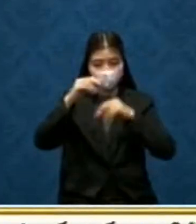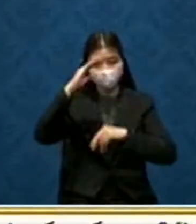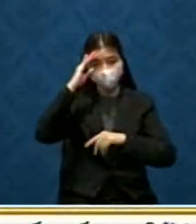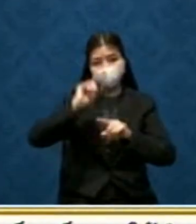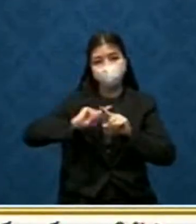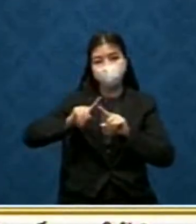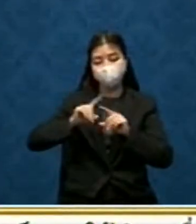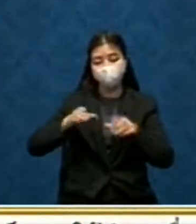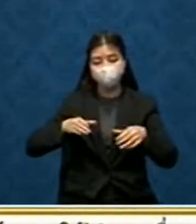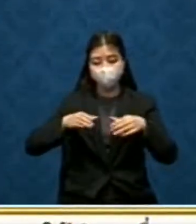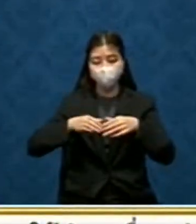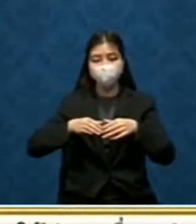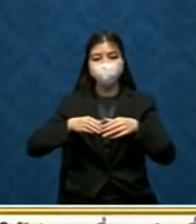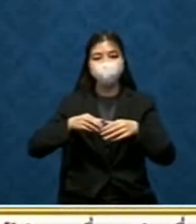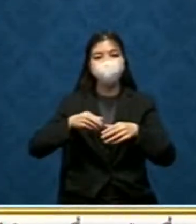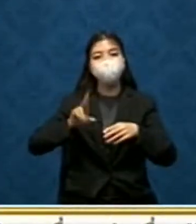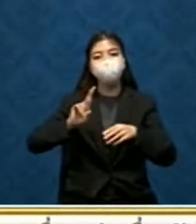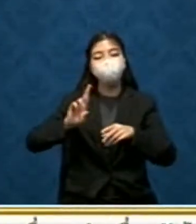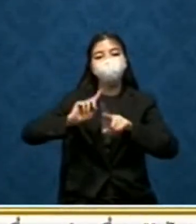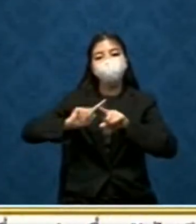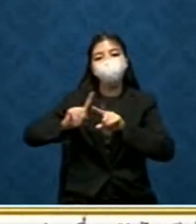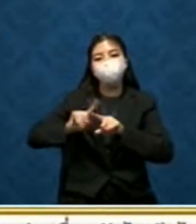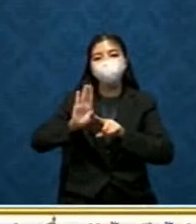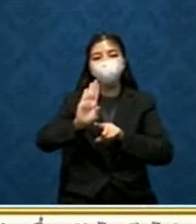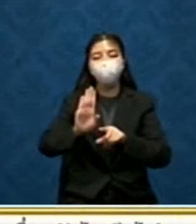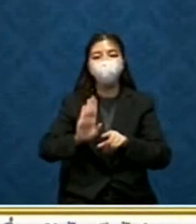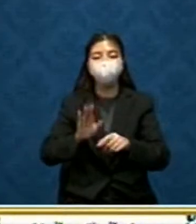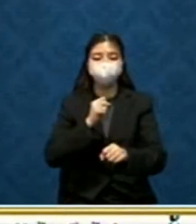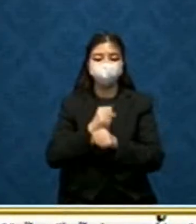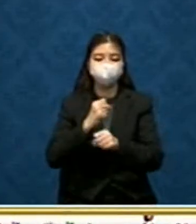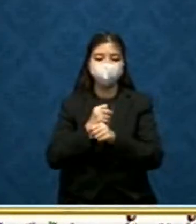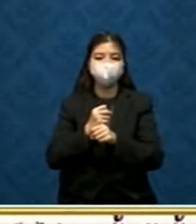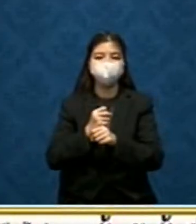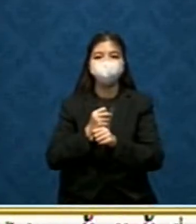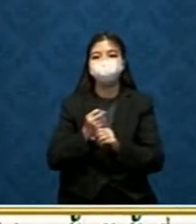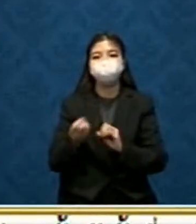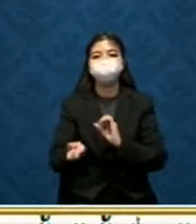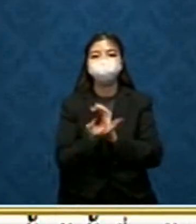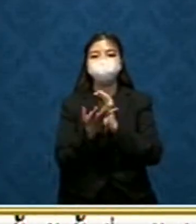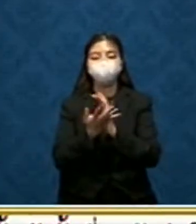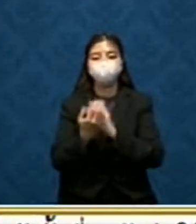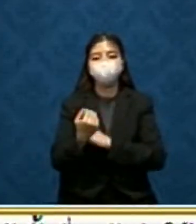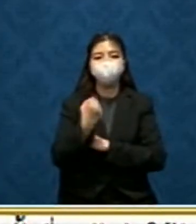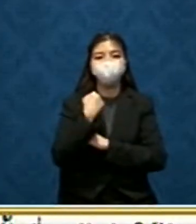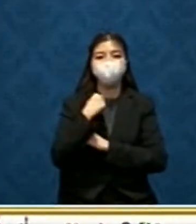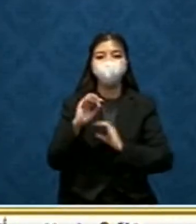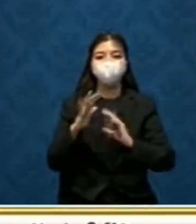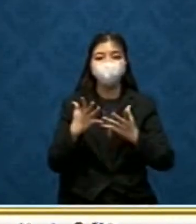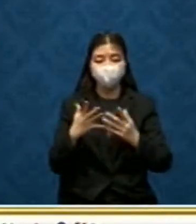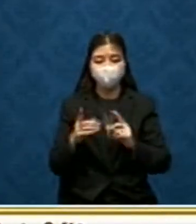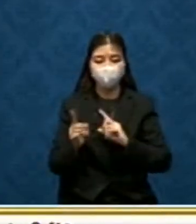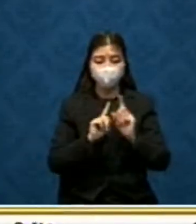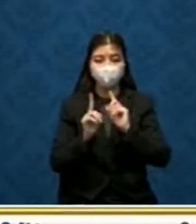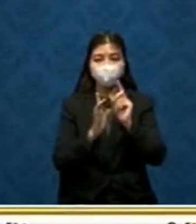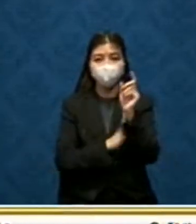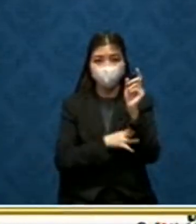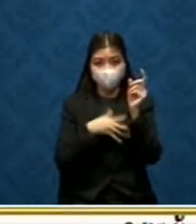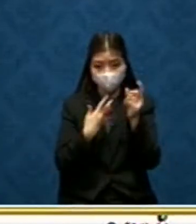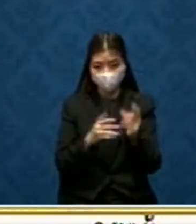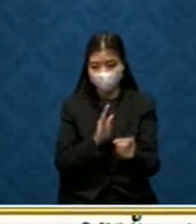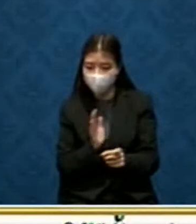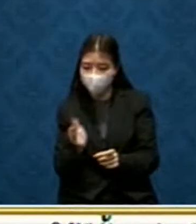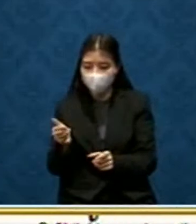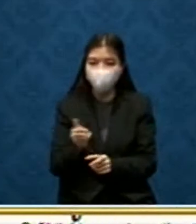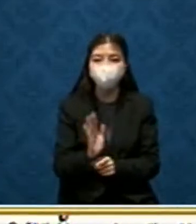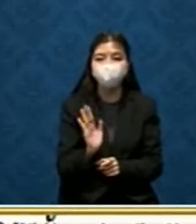งเองทำลายความปอดภัยเองคืออะไรครับคุยกัมาเยอะไม่ตองอมความแะเรื่องนี้ก็เอาเรื่องท